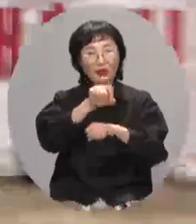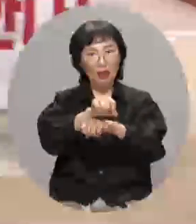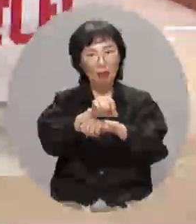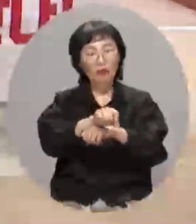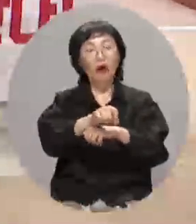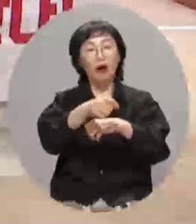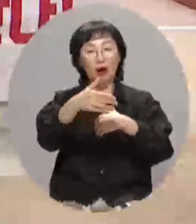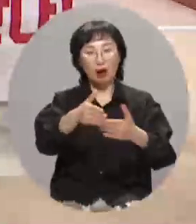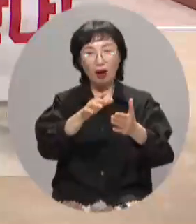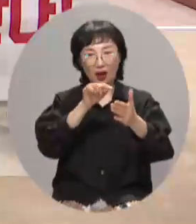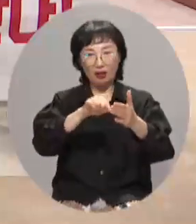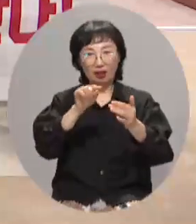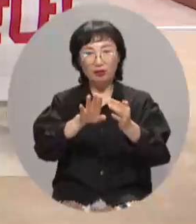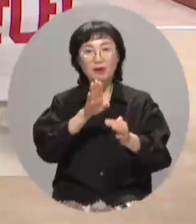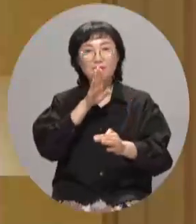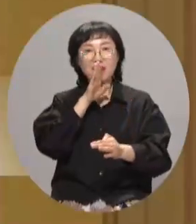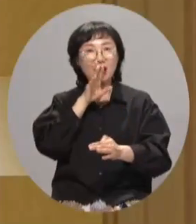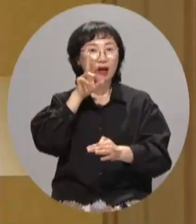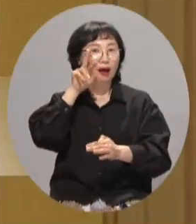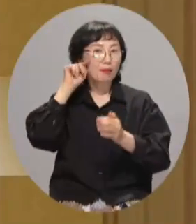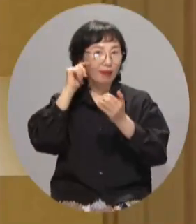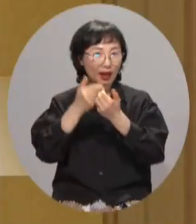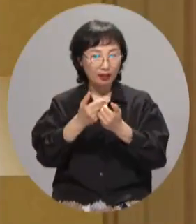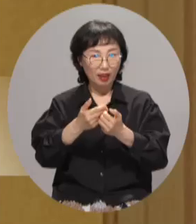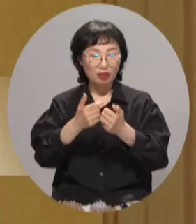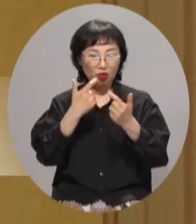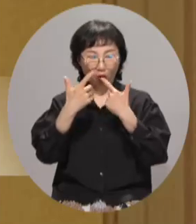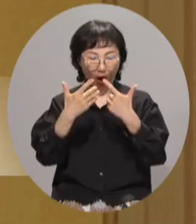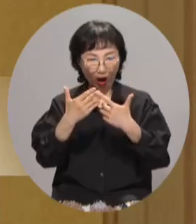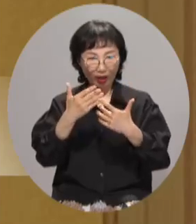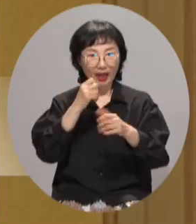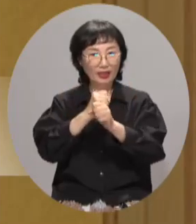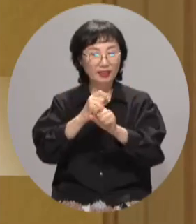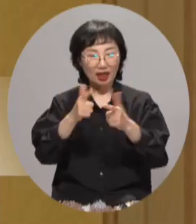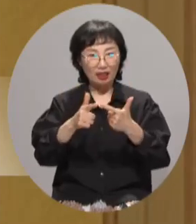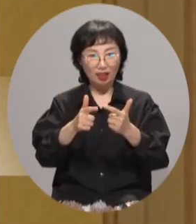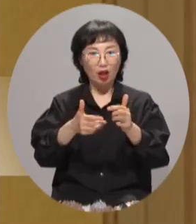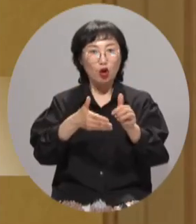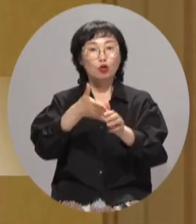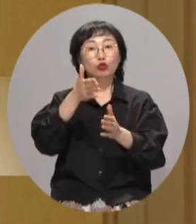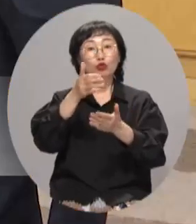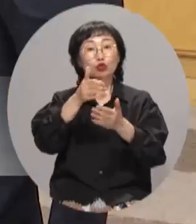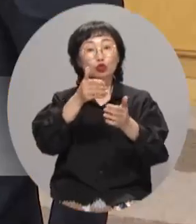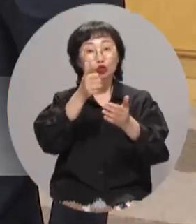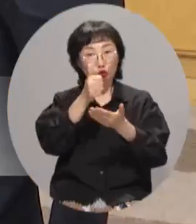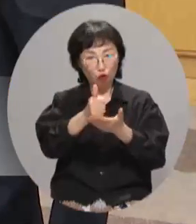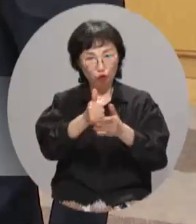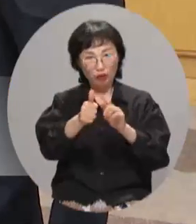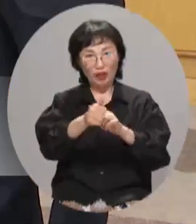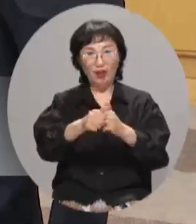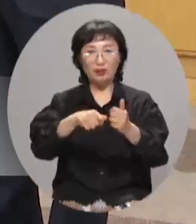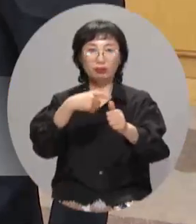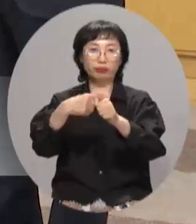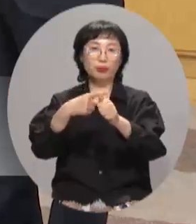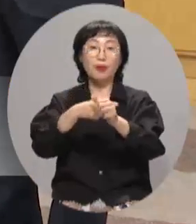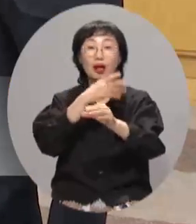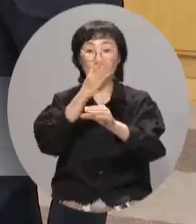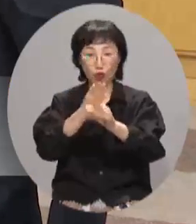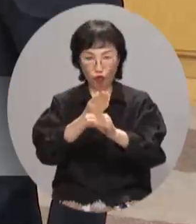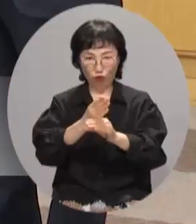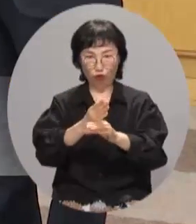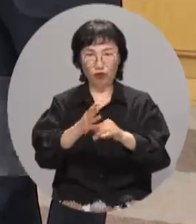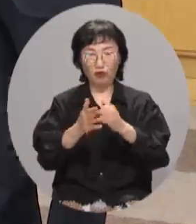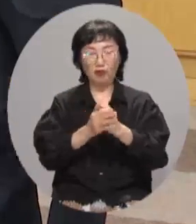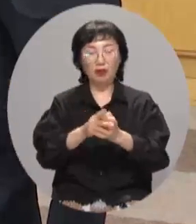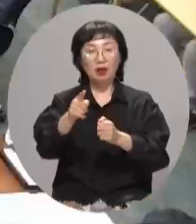행정사무감사에서도 찬반 입장을 명확히 표시하지 않는 유이태 군수를 상대로 질타를 쏟아내고 있습니다. 향후